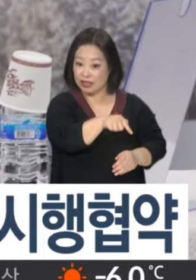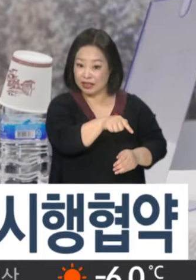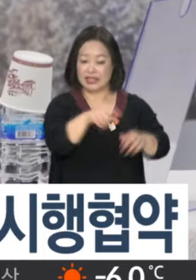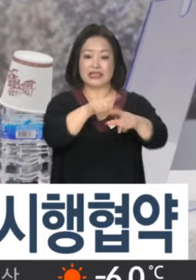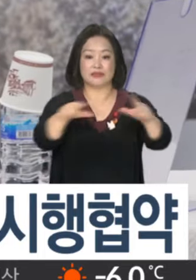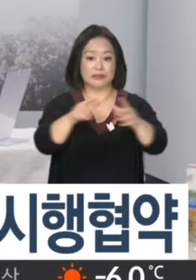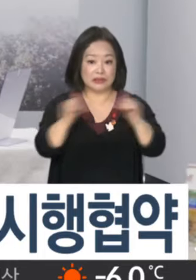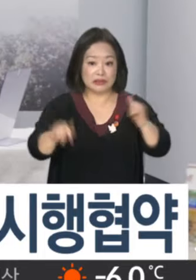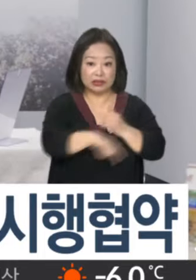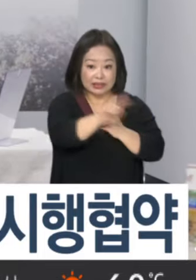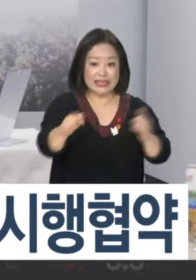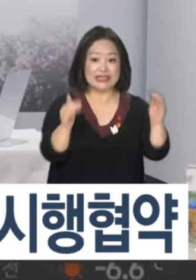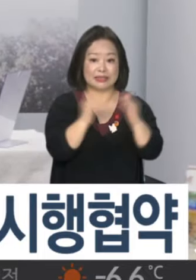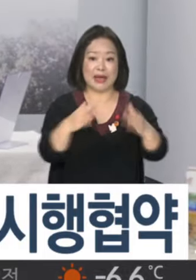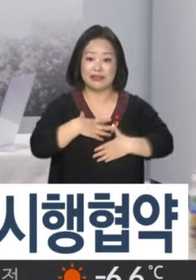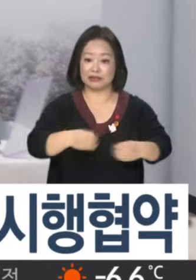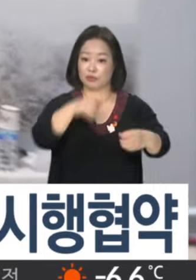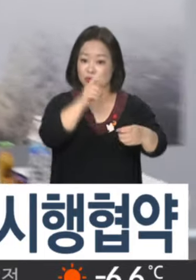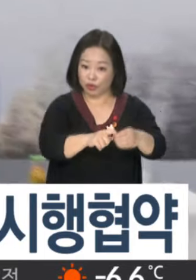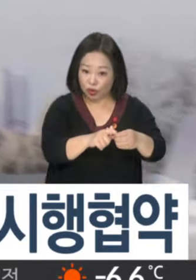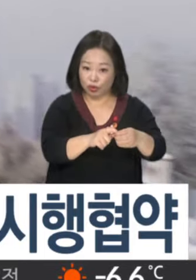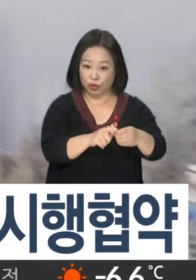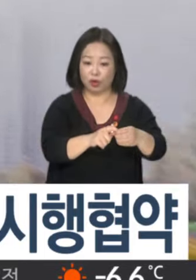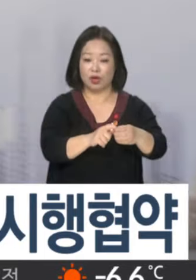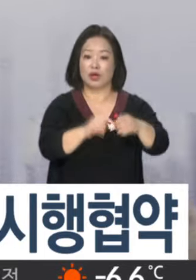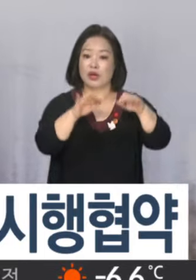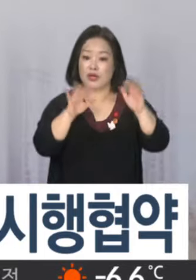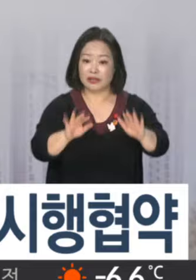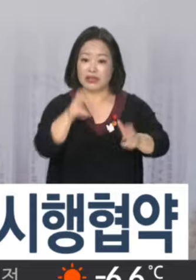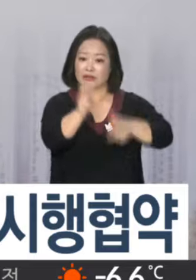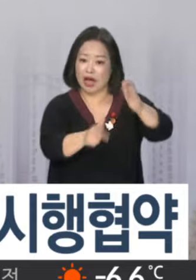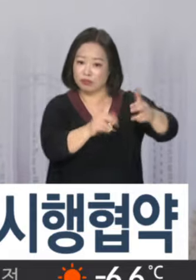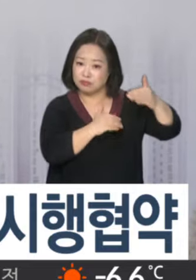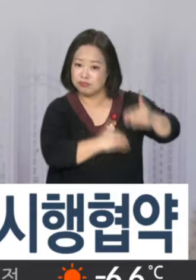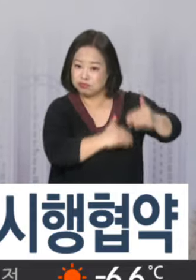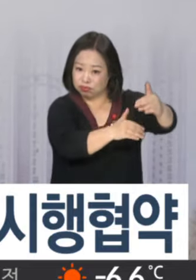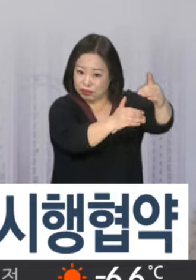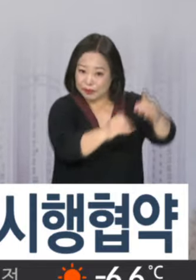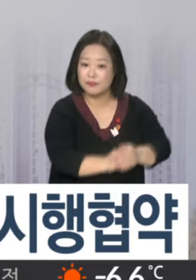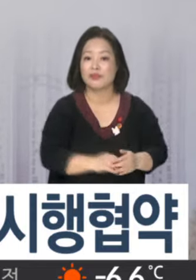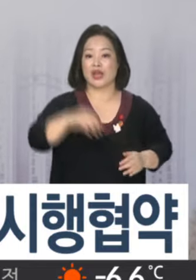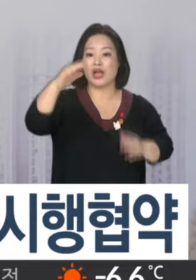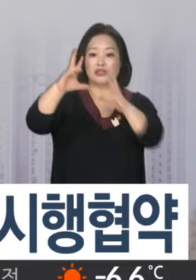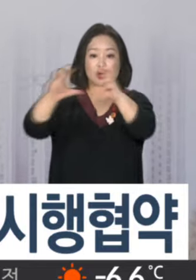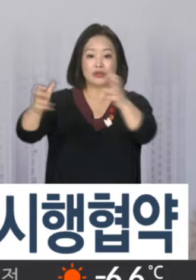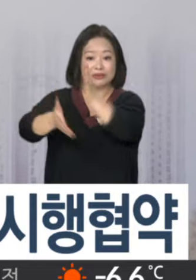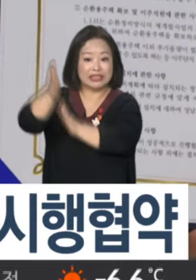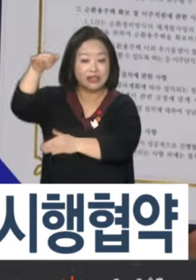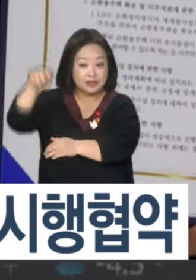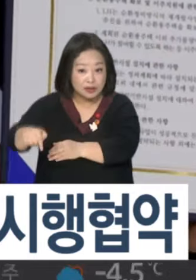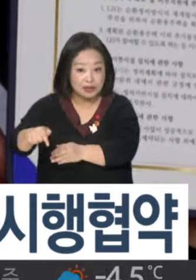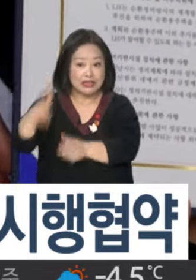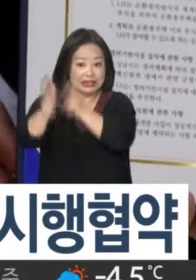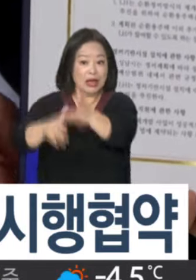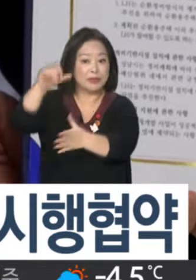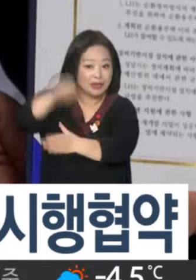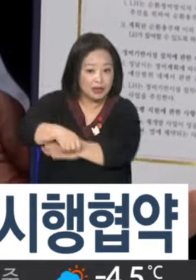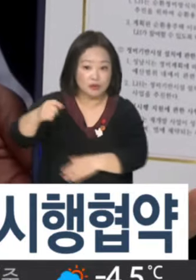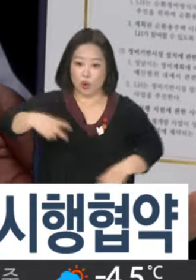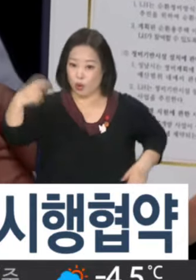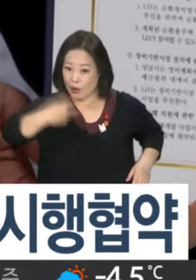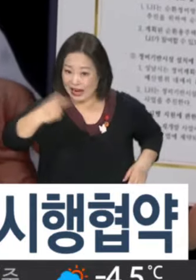주민들의 주거 안정을 위해 순환 정비 방식으로 사업을 추진하고 성남시는 사업시행 인가와